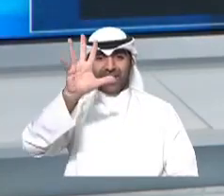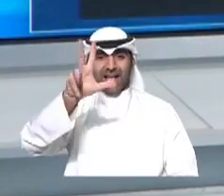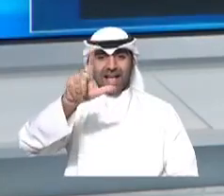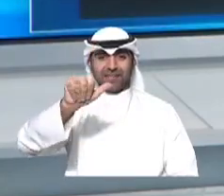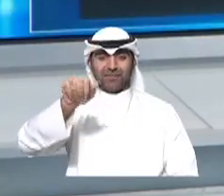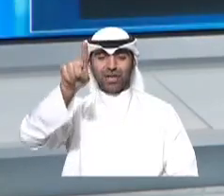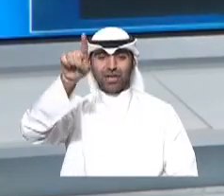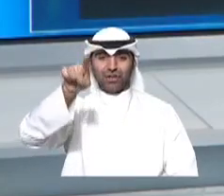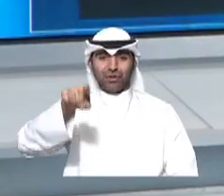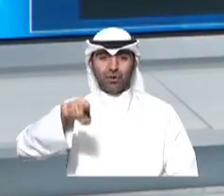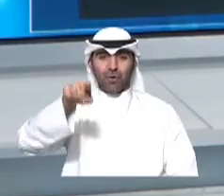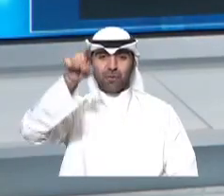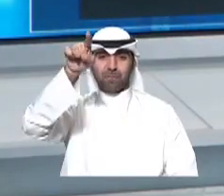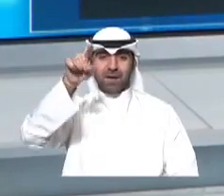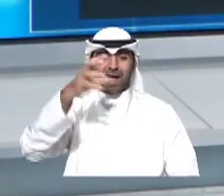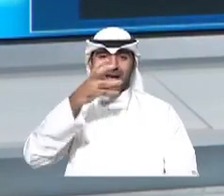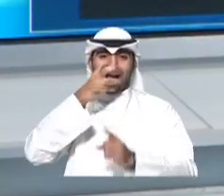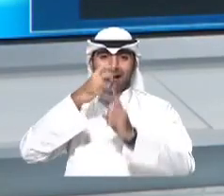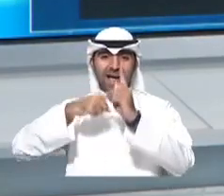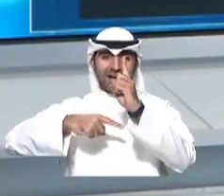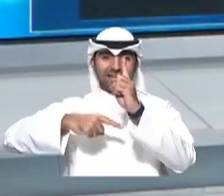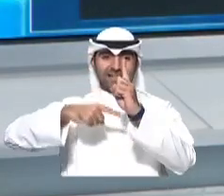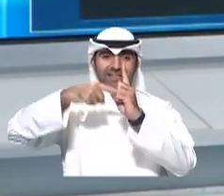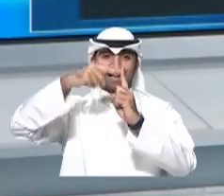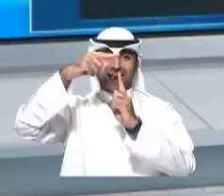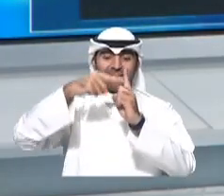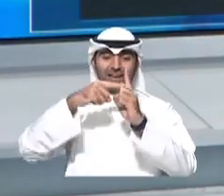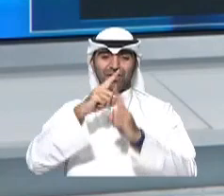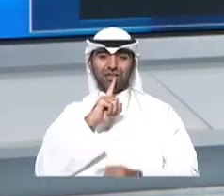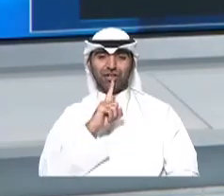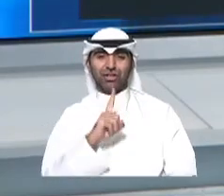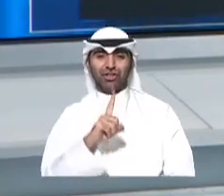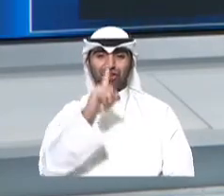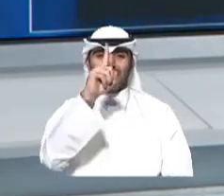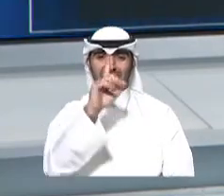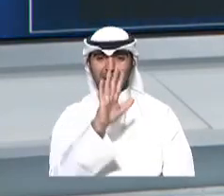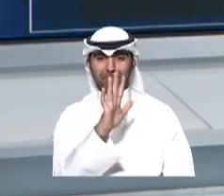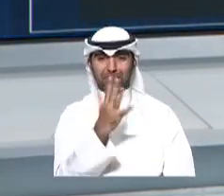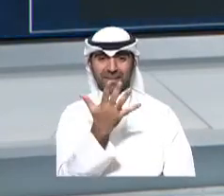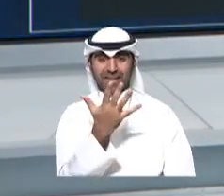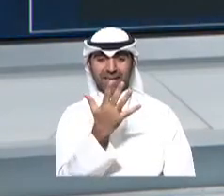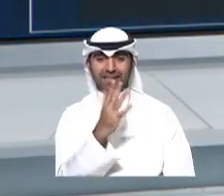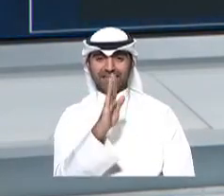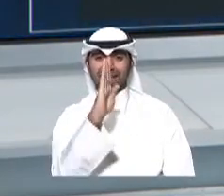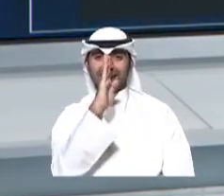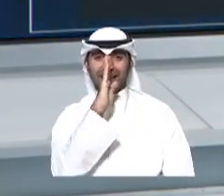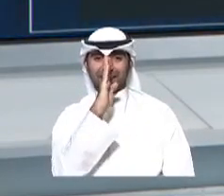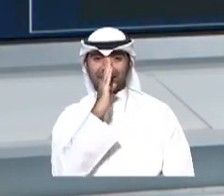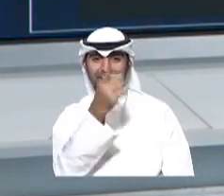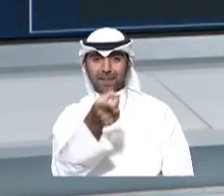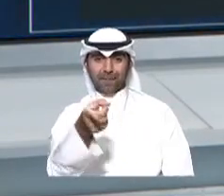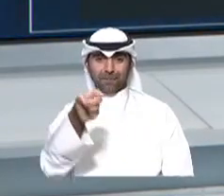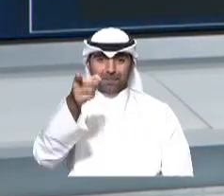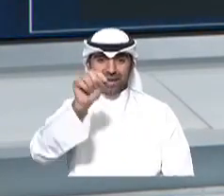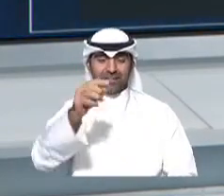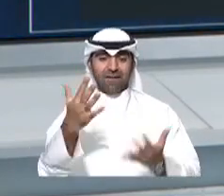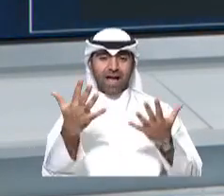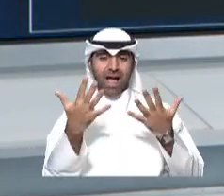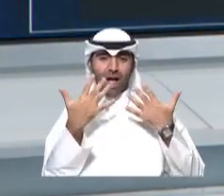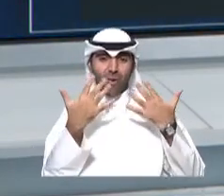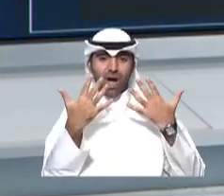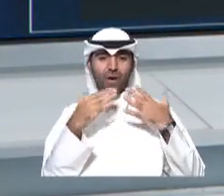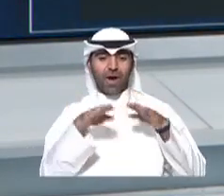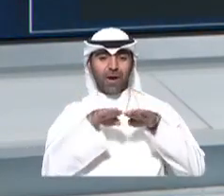لمدينة الكويت خلال 5 أيام القادمة بمشيئة الله: يوم الاثنين باكر راح تكون أجواء معتدلة إن شاء الله، استمرار في الرياح الشمالية